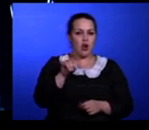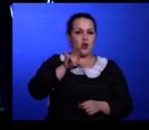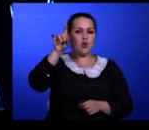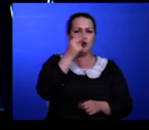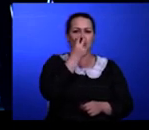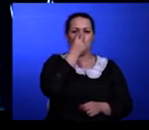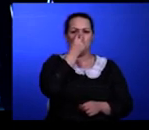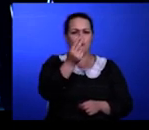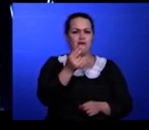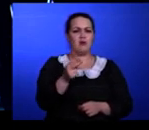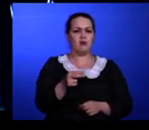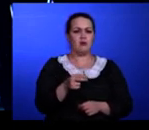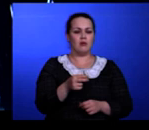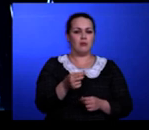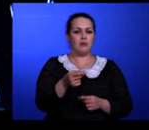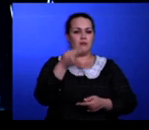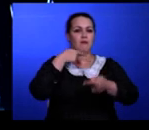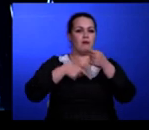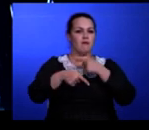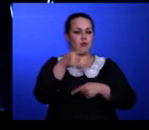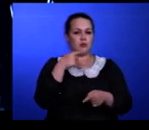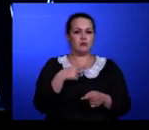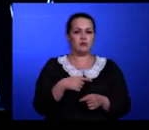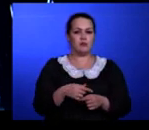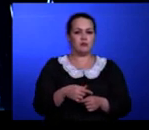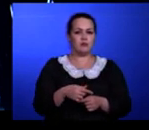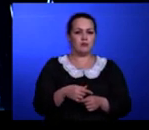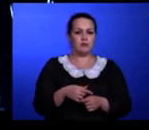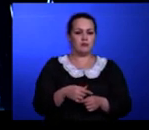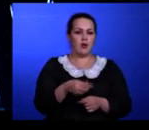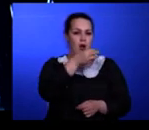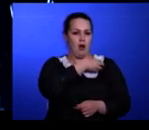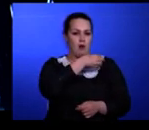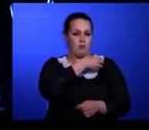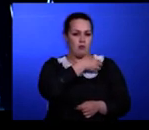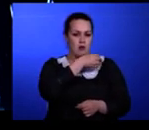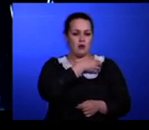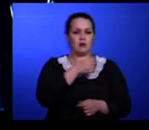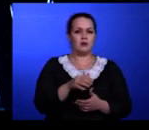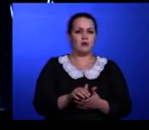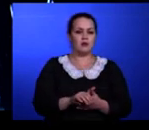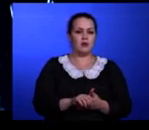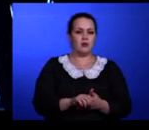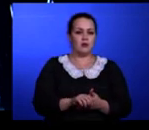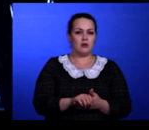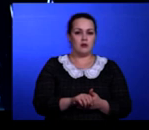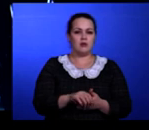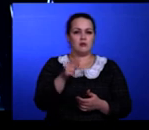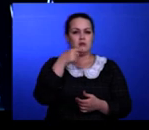повернул назад командир звена похвалил молодец наш temirov